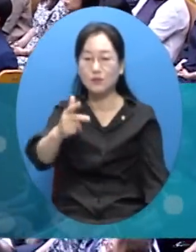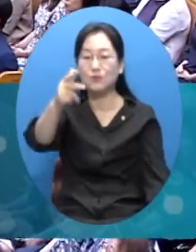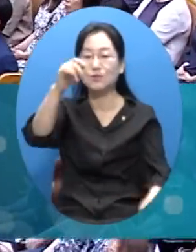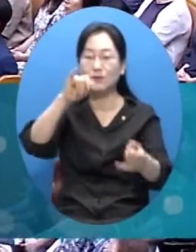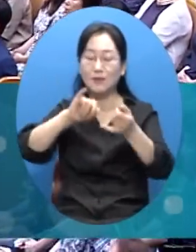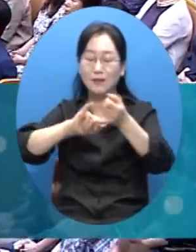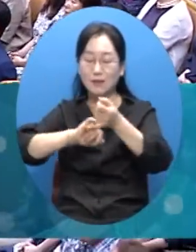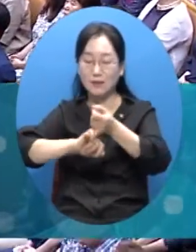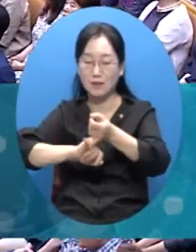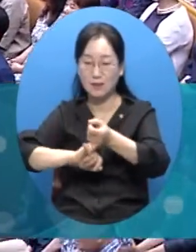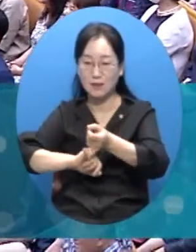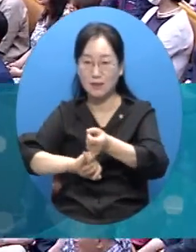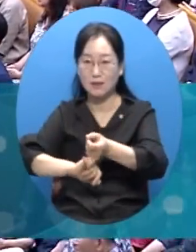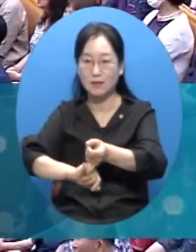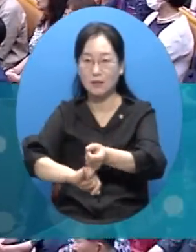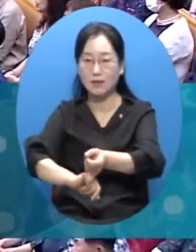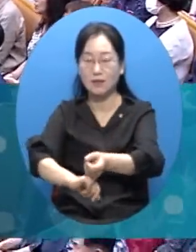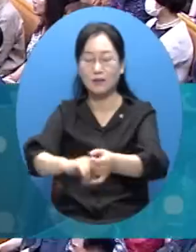주의